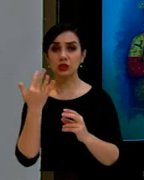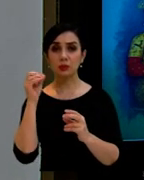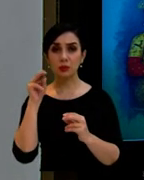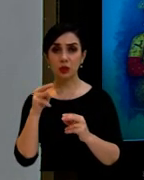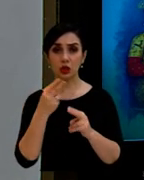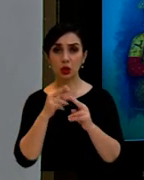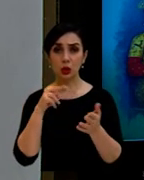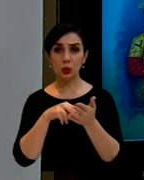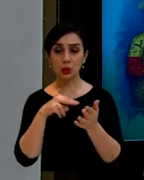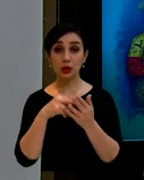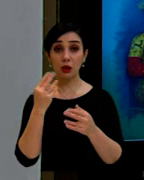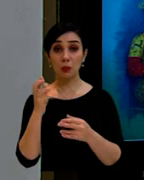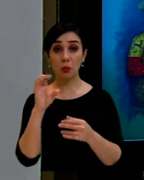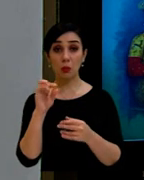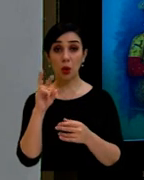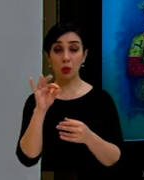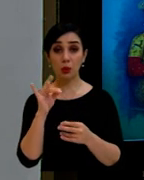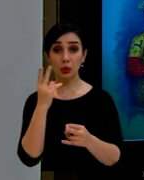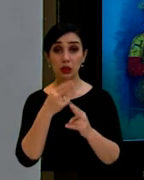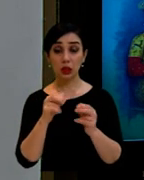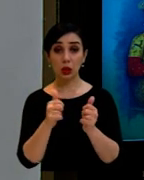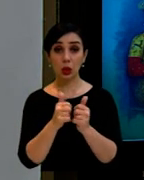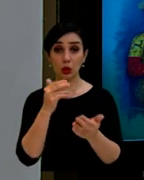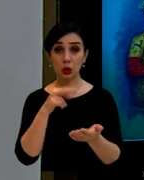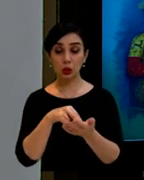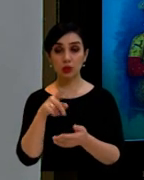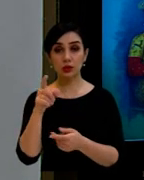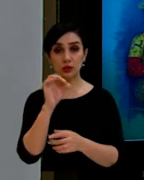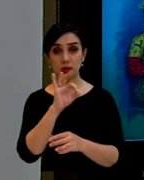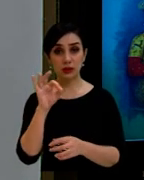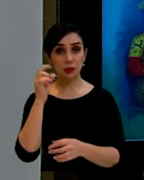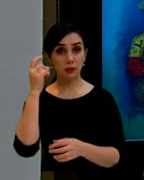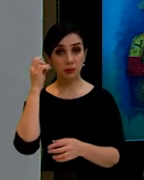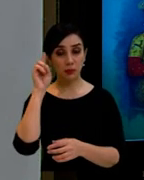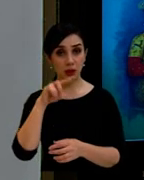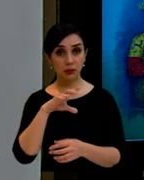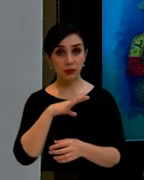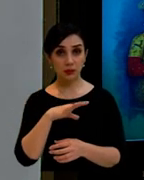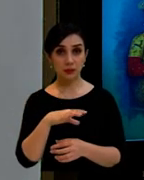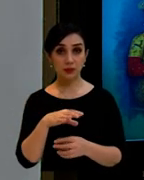dinar turishini Boburning yonida turgan Qosimbek ham bilar edi. O'sha asarda.